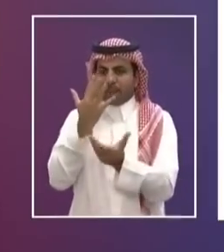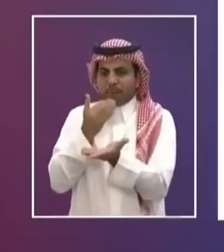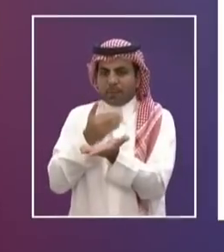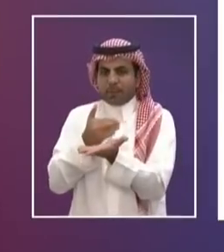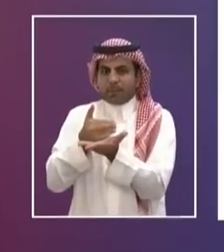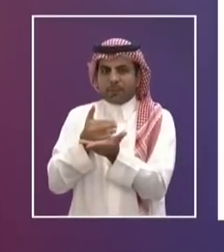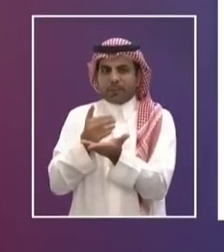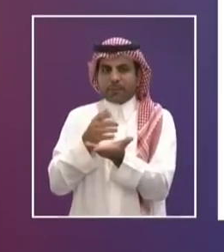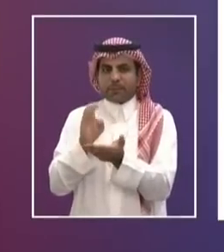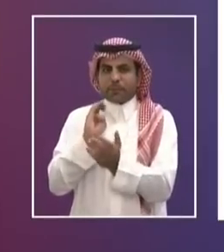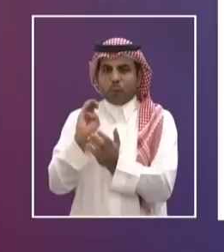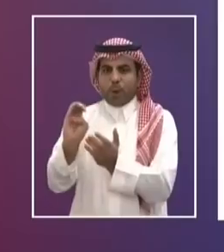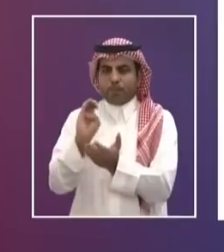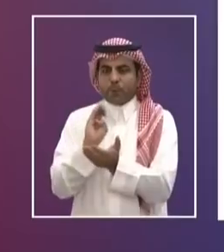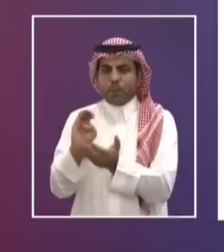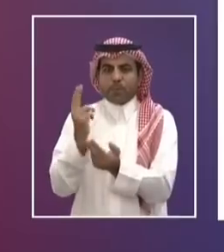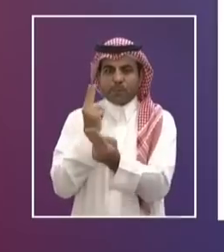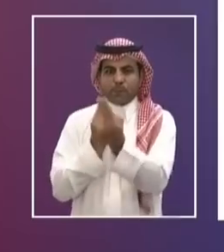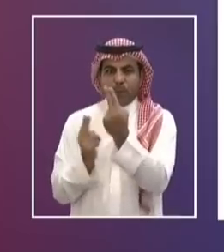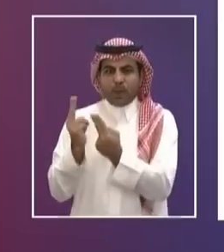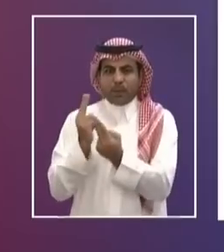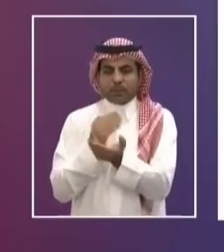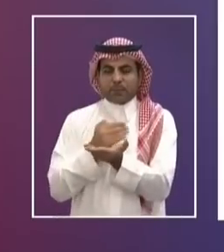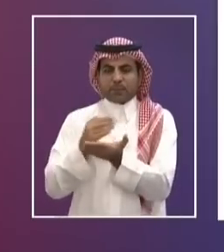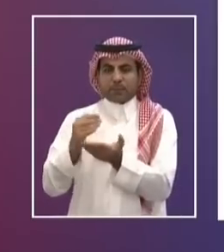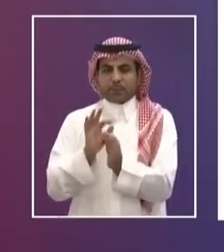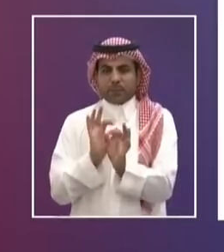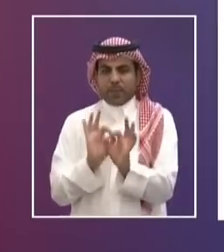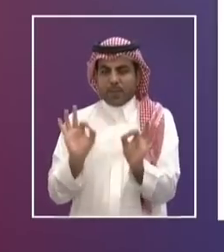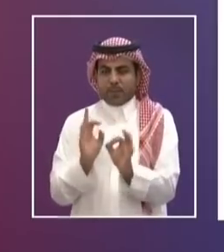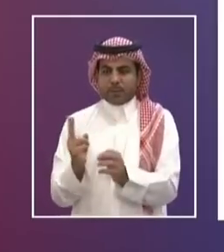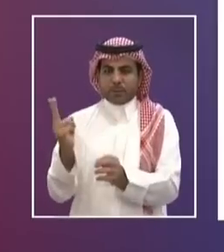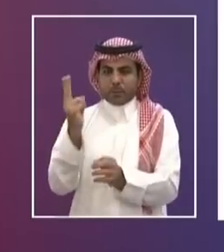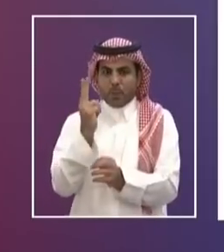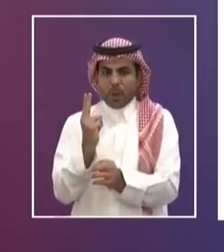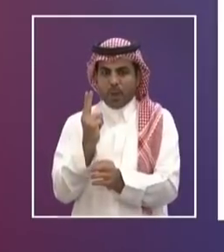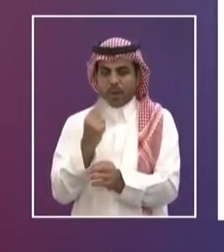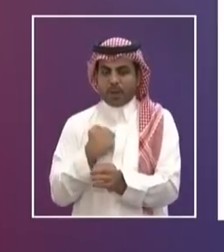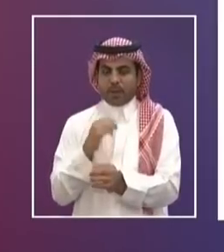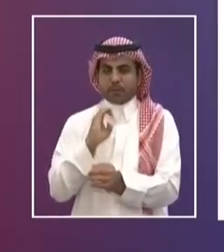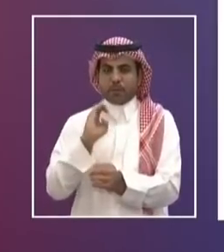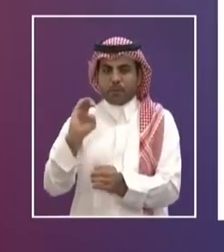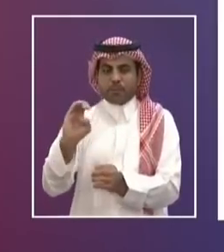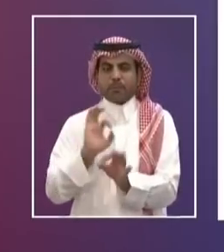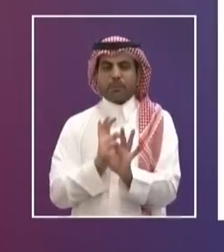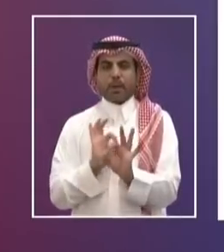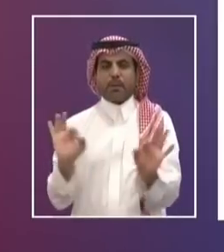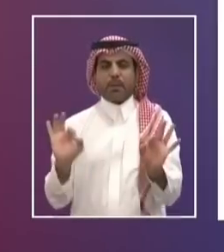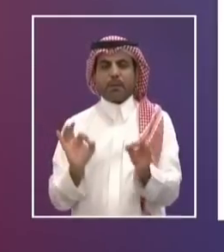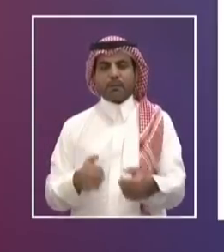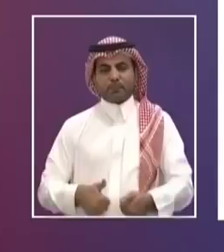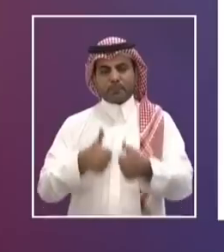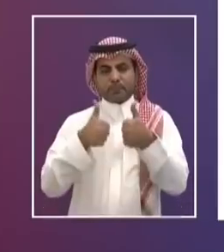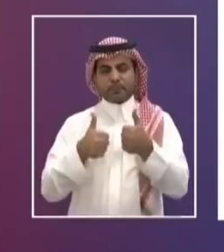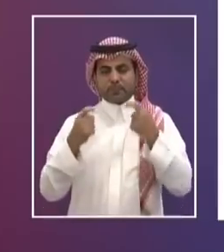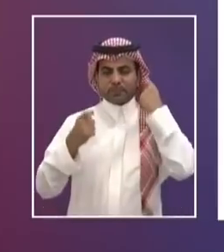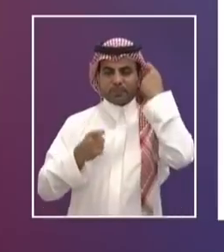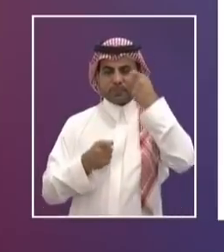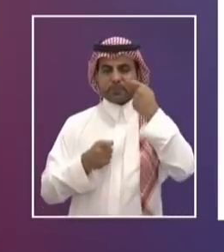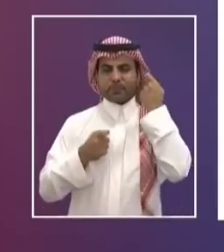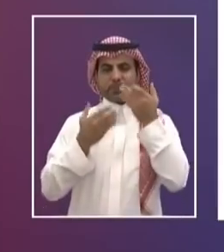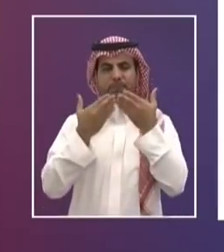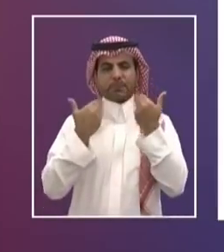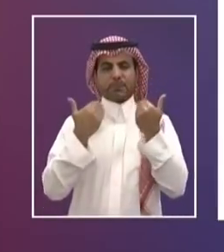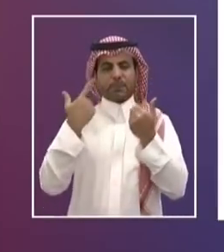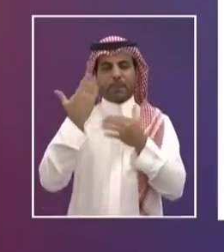على إجابات أكثر حسب استعدادنا لتلقي هذه الأجوبة، كلما كان القلق